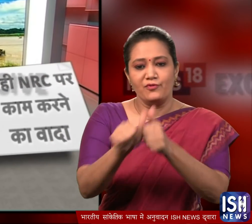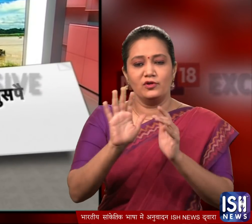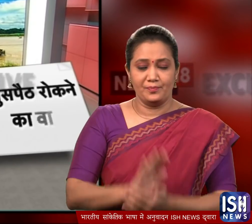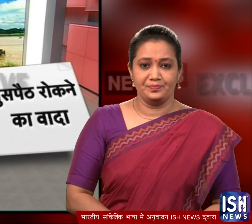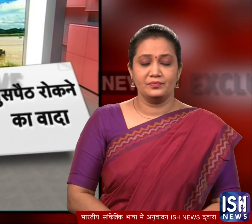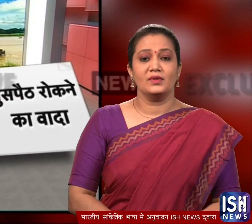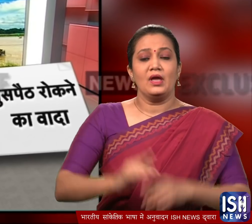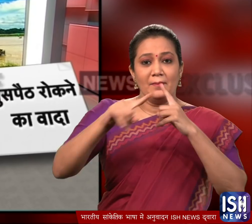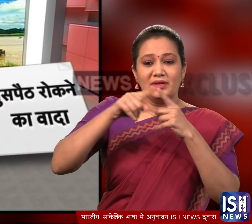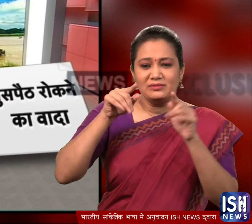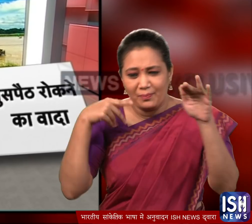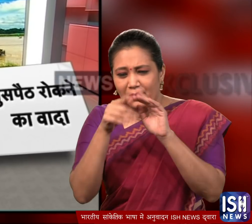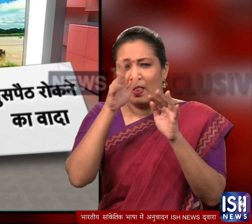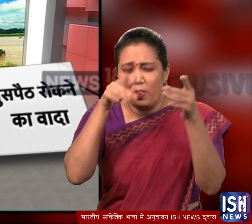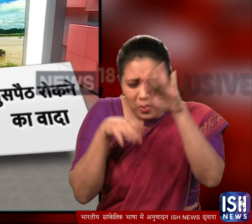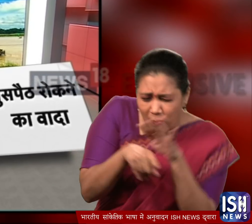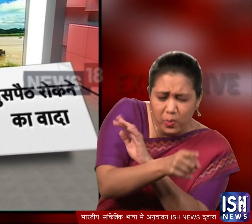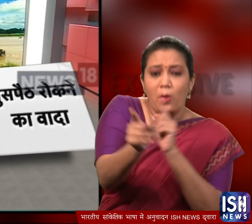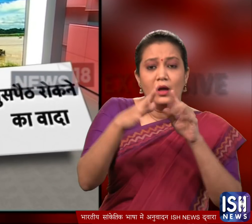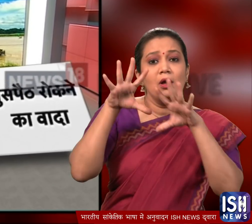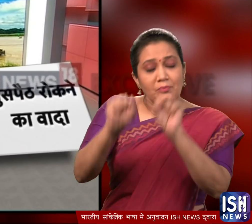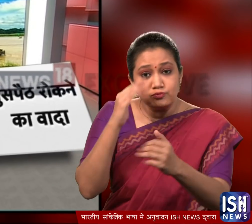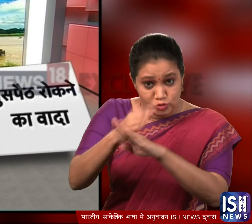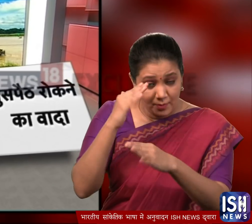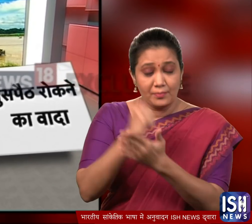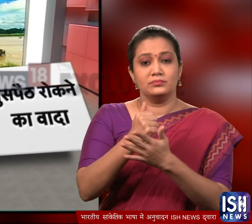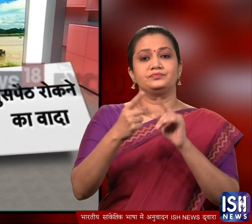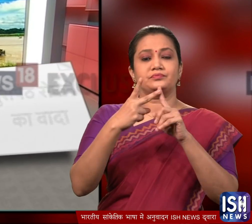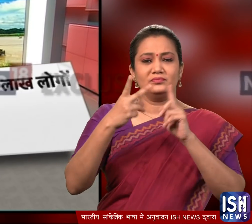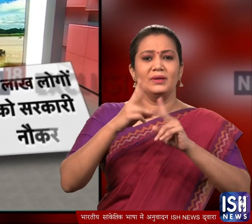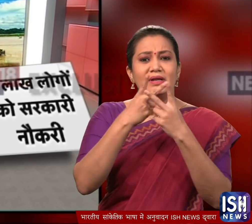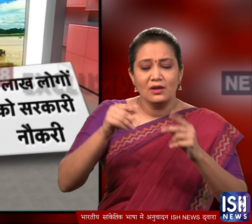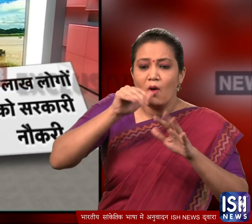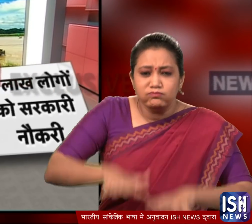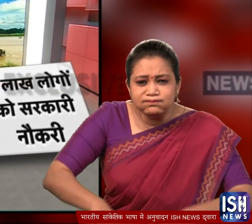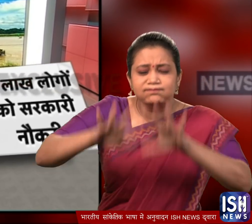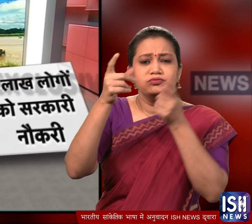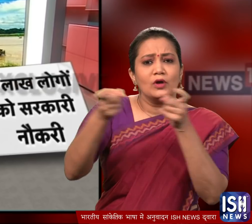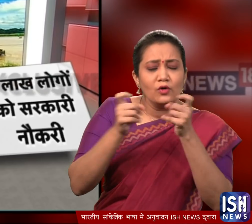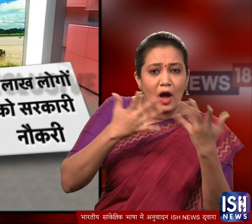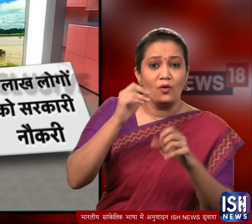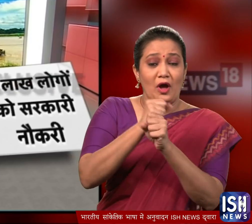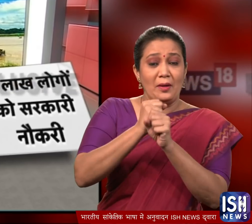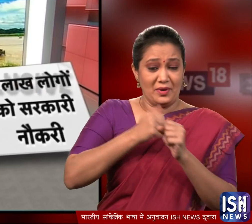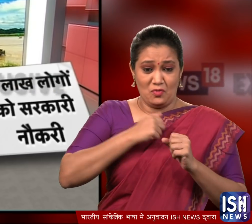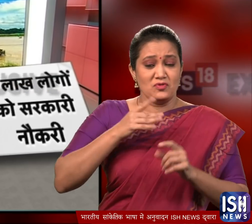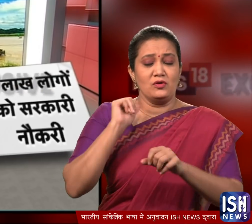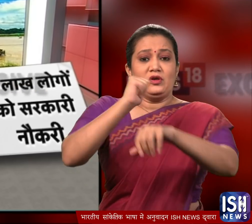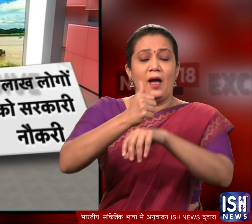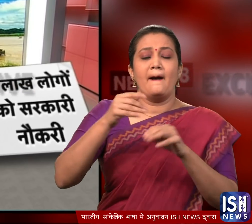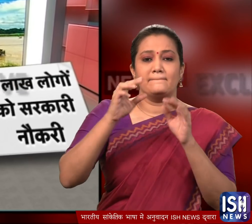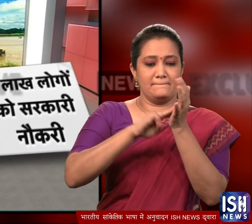ने अपने संकल्प पत्र में घुसपैठ रोकने के लिए भी काम करने का ऐलान किया। इसके अलावा बाढ़ की समस्या से निपटने के लिए सरकार बनने पर